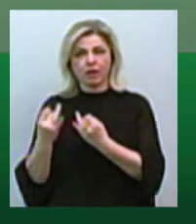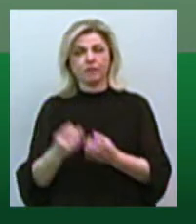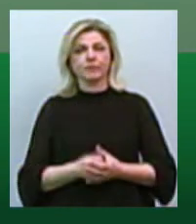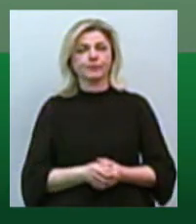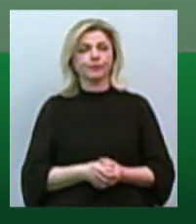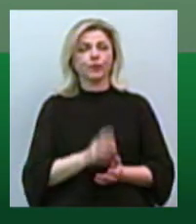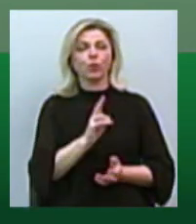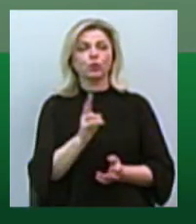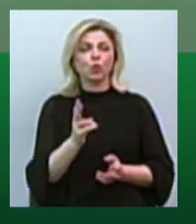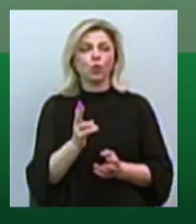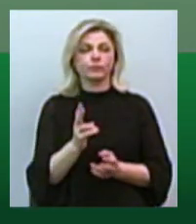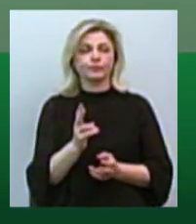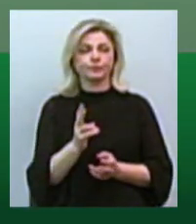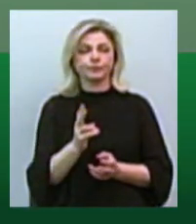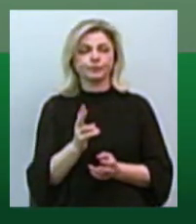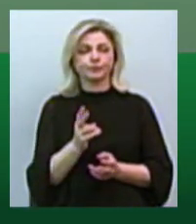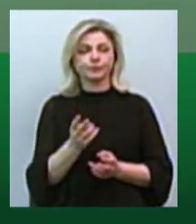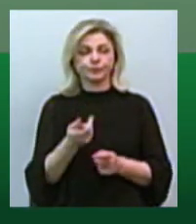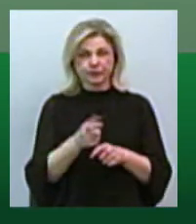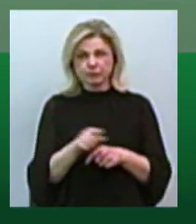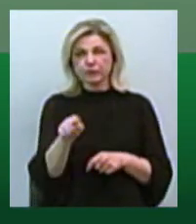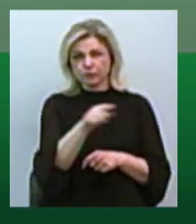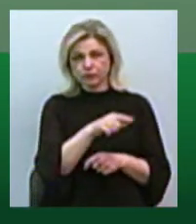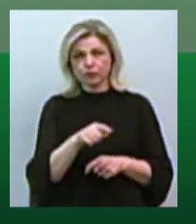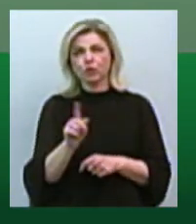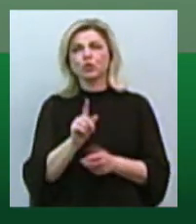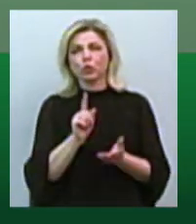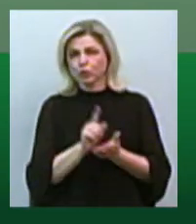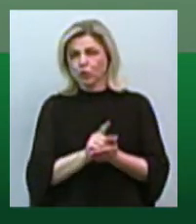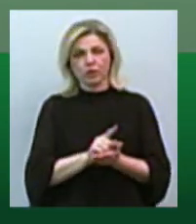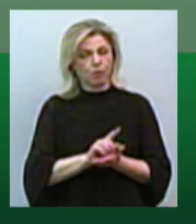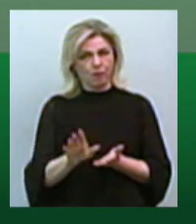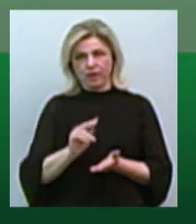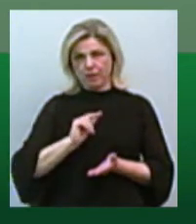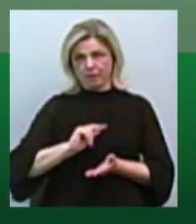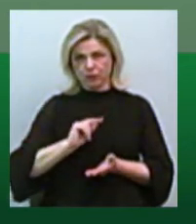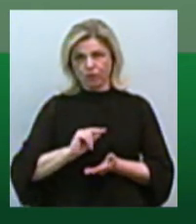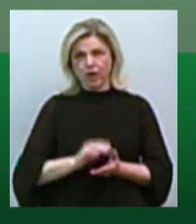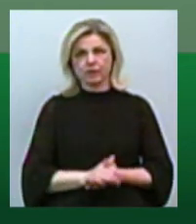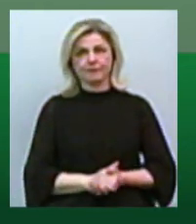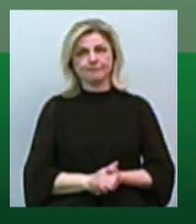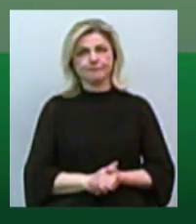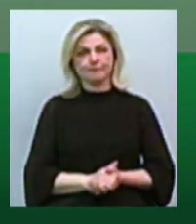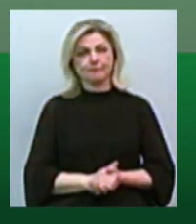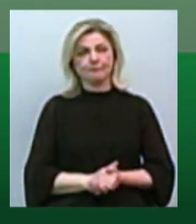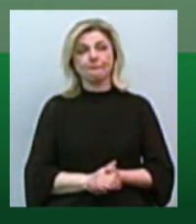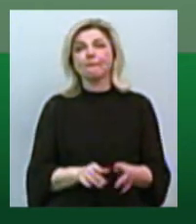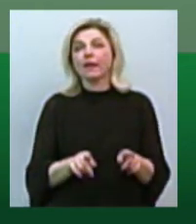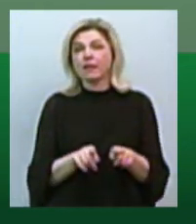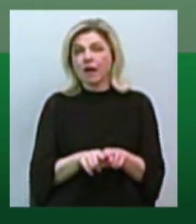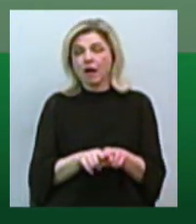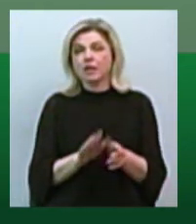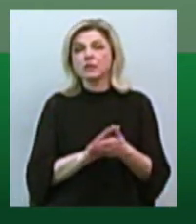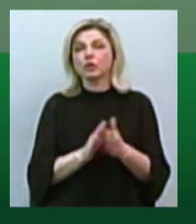які там більші, про те, що вони теж не повинні працювати. Ну, ось така ситуація.